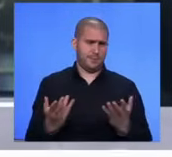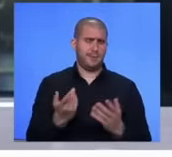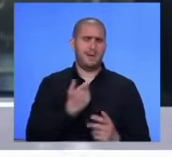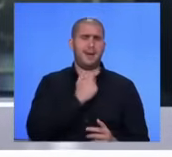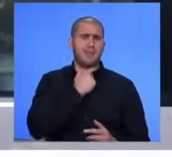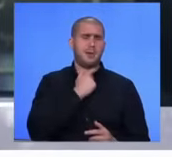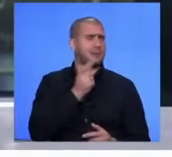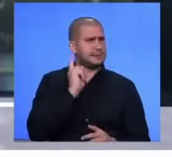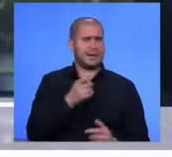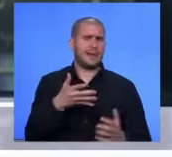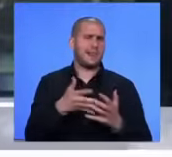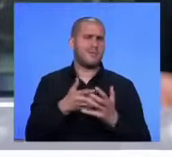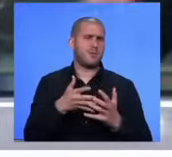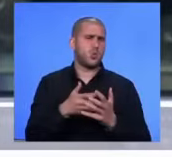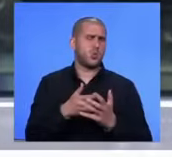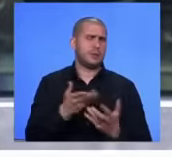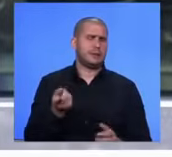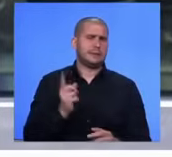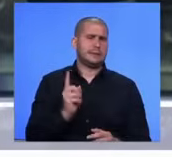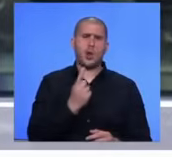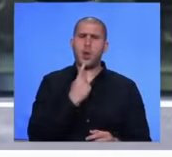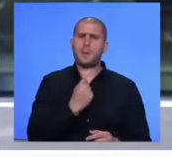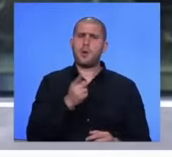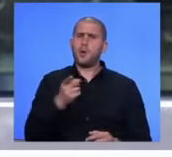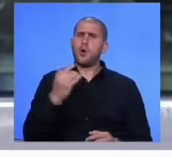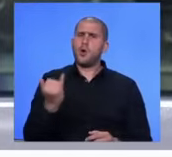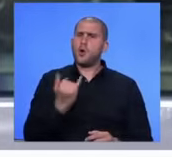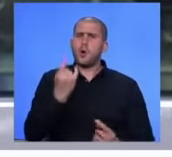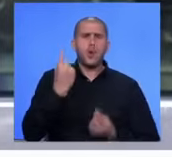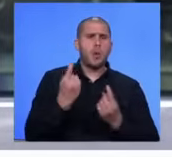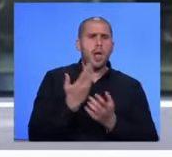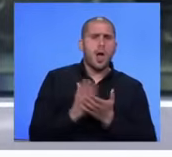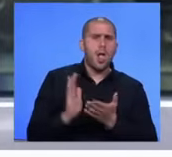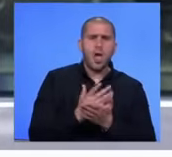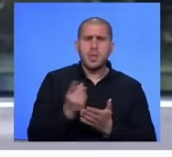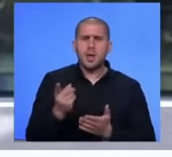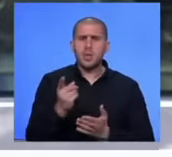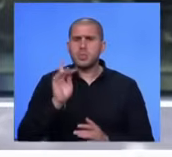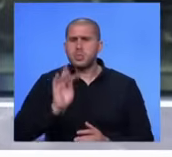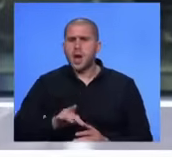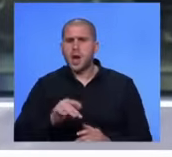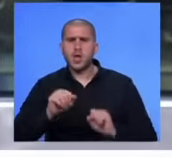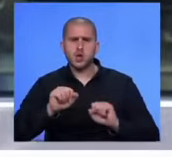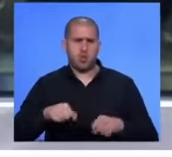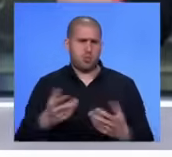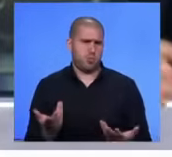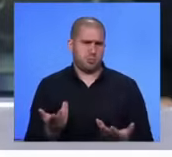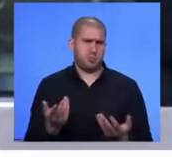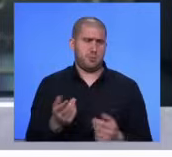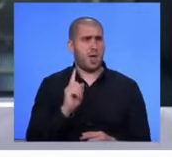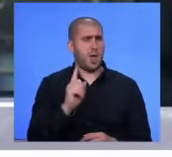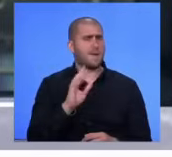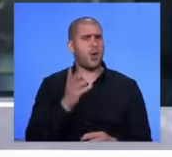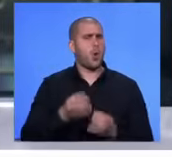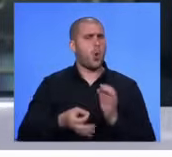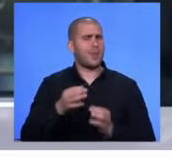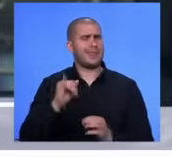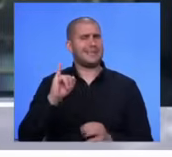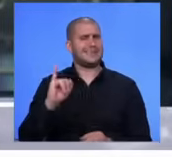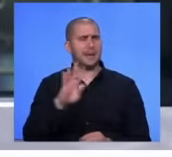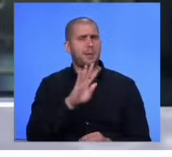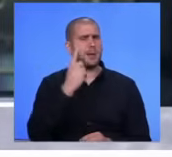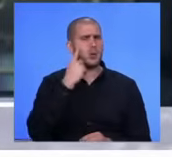הוא צריך לבדוק את זה. זה לא אומר שהוא כל ההחלטות שלו יהיו נגד השלטון. לא, ברור, אבל עורכת הדין עסקה בינה, מה את